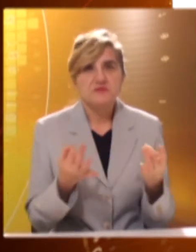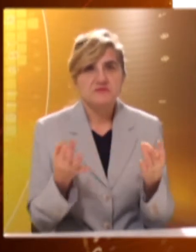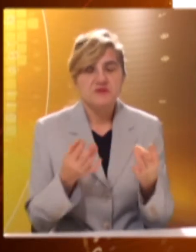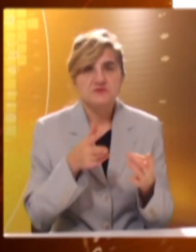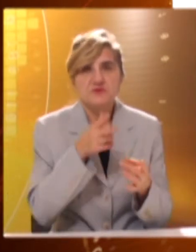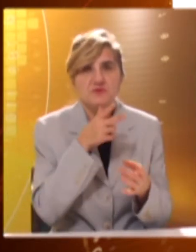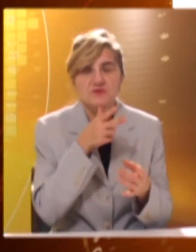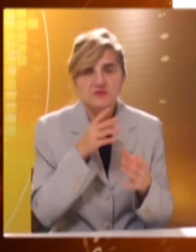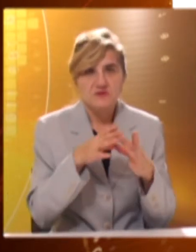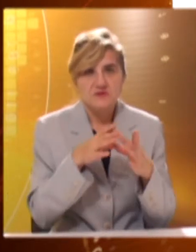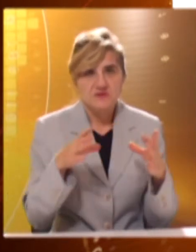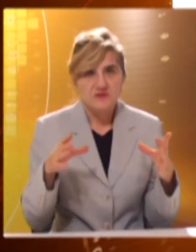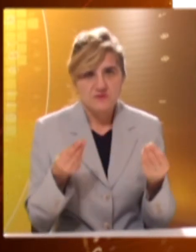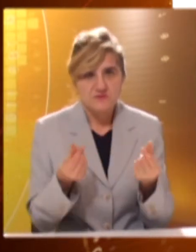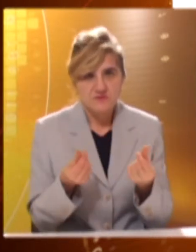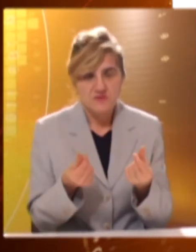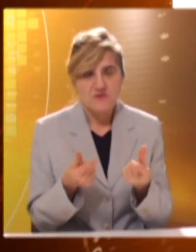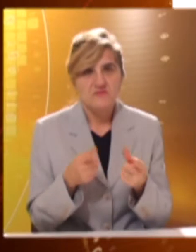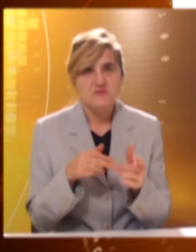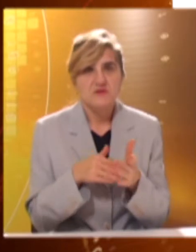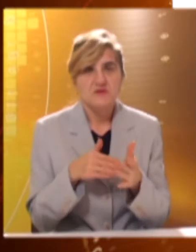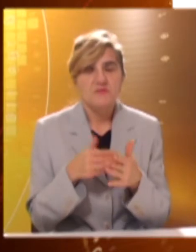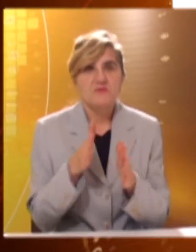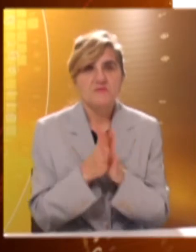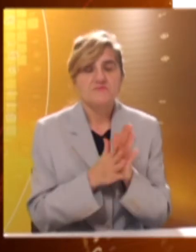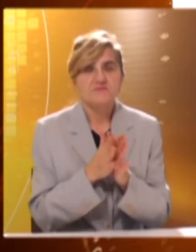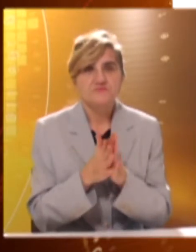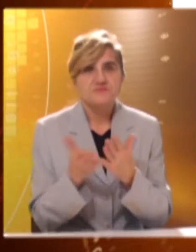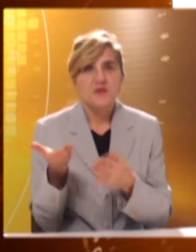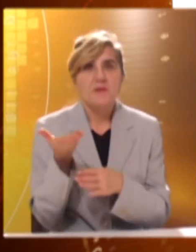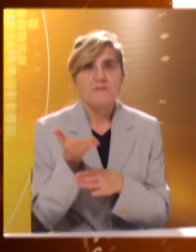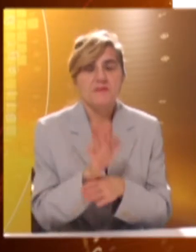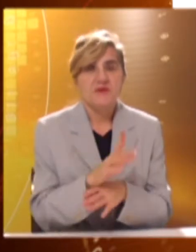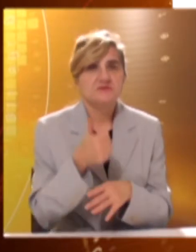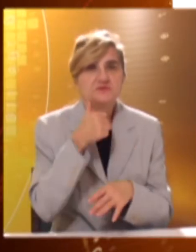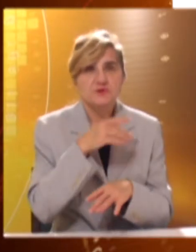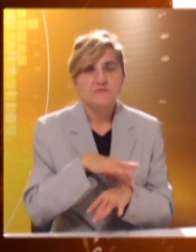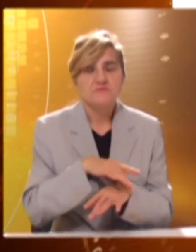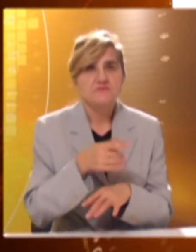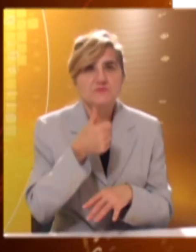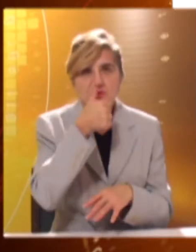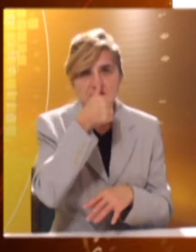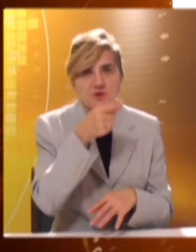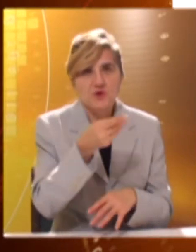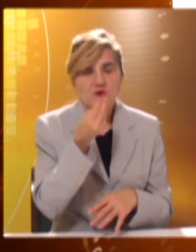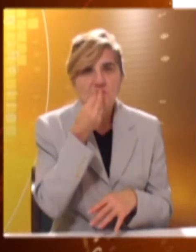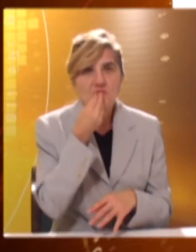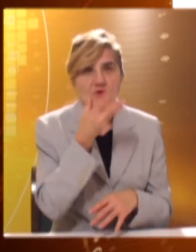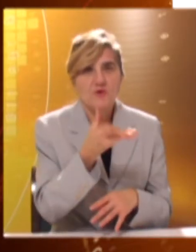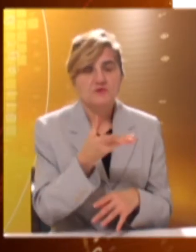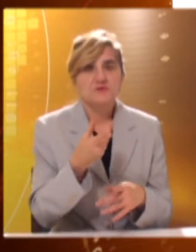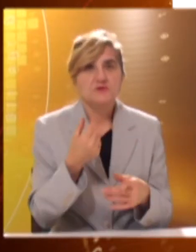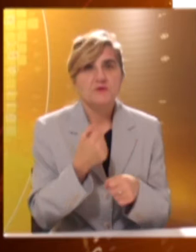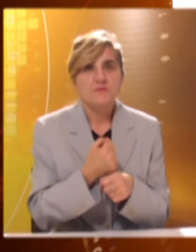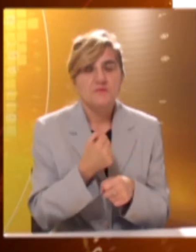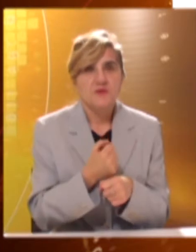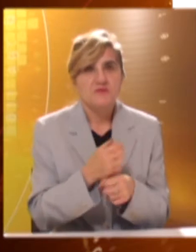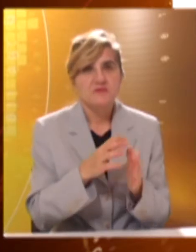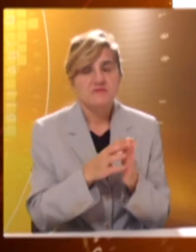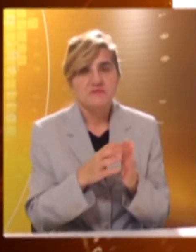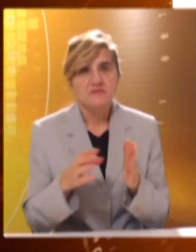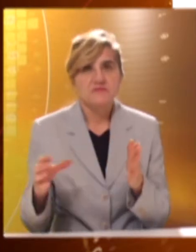oni koji su ušli u uži izbor mogu široj javnosti da predstave svoju ideju i da na taj način nekako zajednički odlučimo koji će